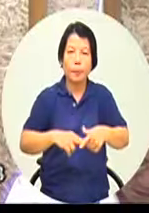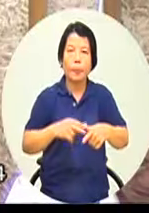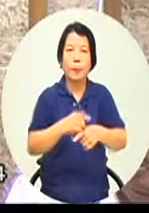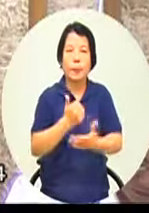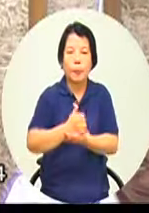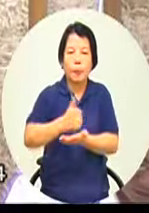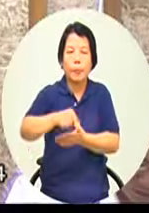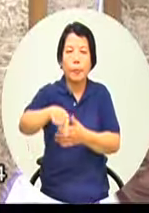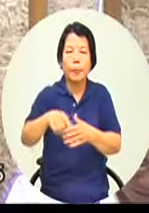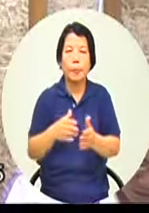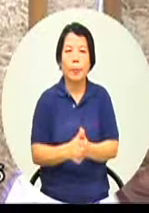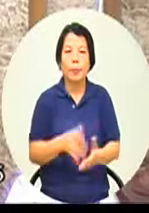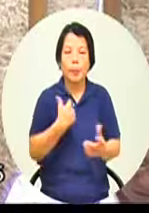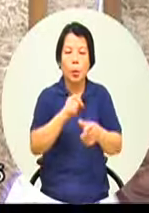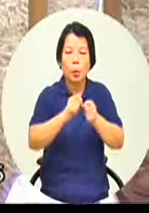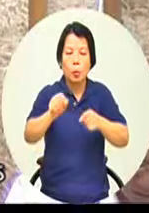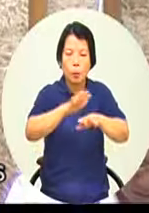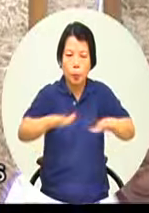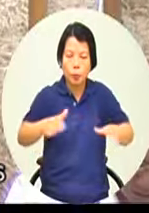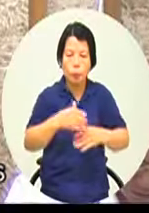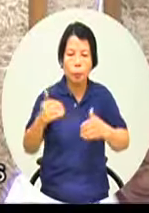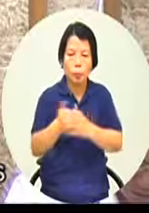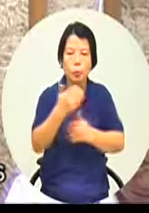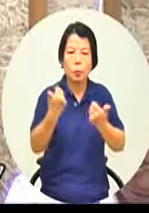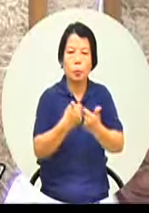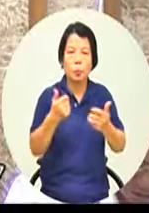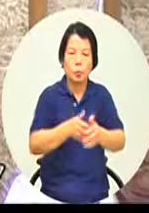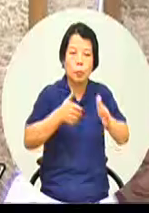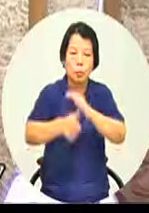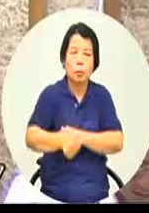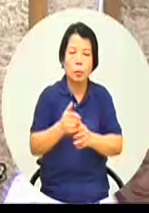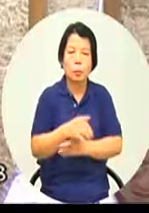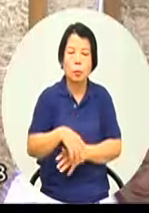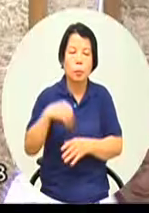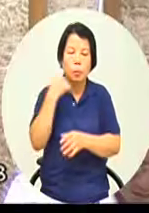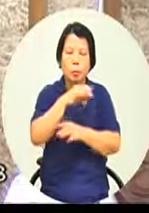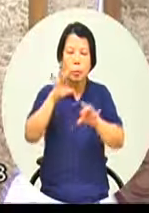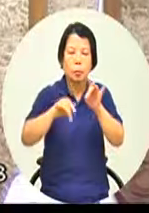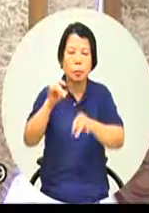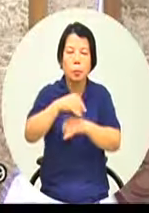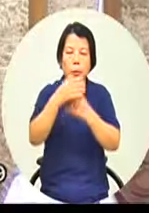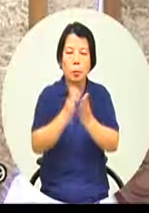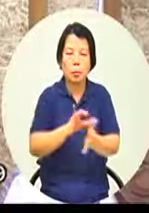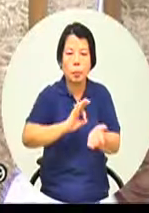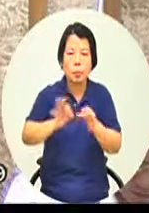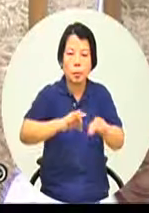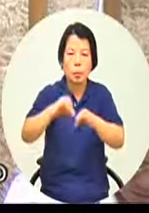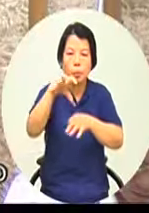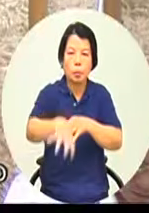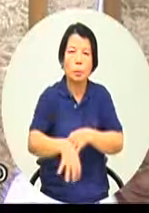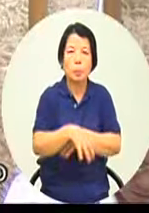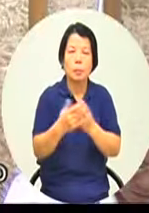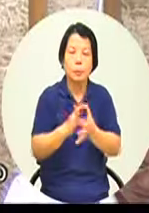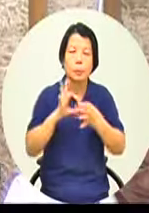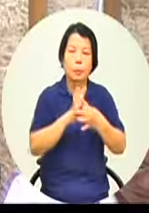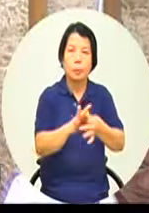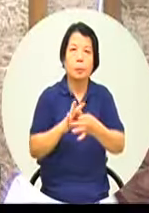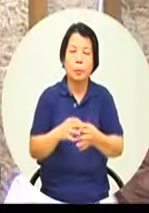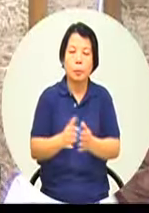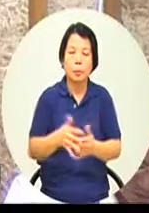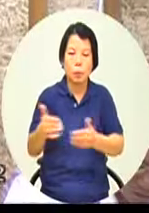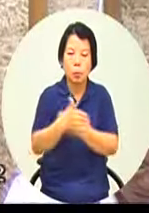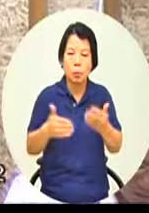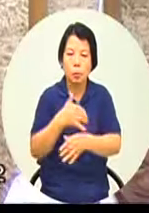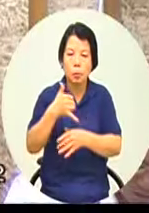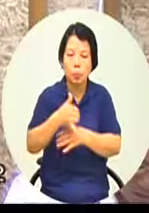协助整个永安渔会这一边其实进入到台旅的卖场，然后甚至相关的这些其实通路的部